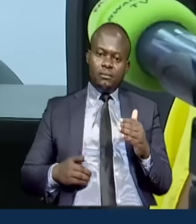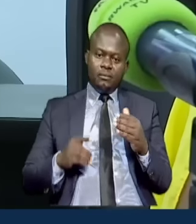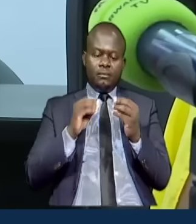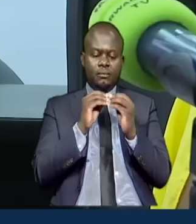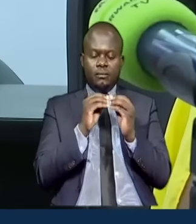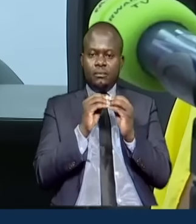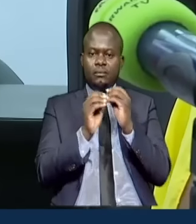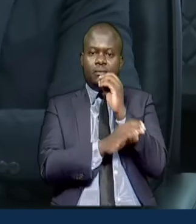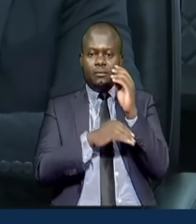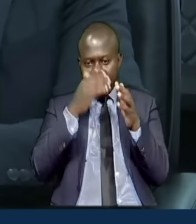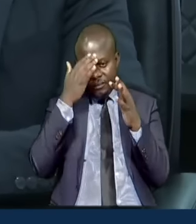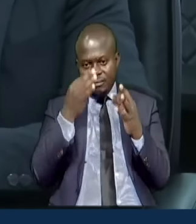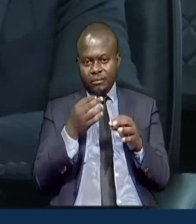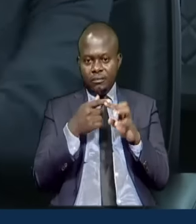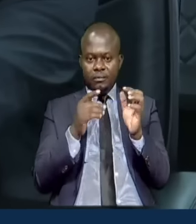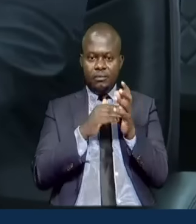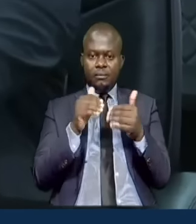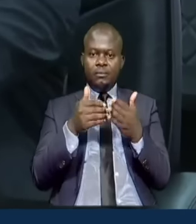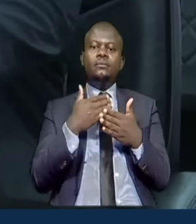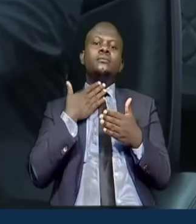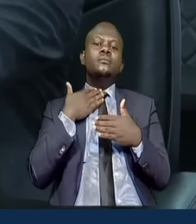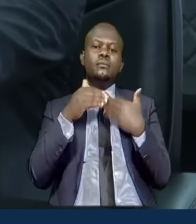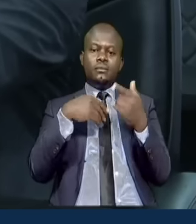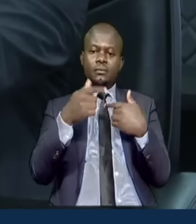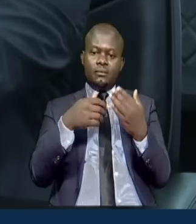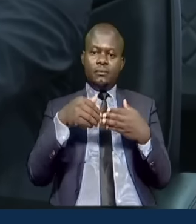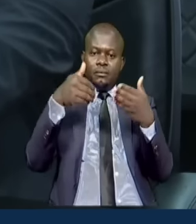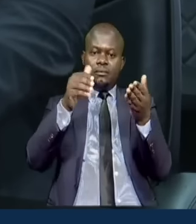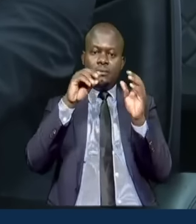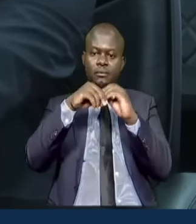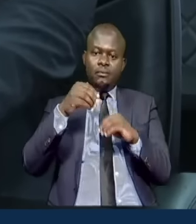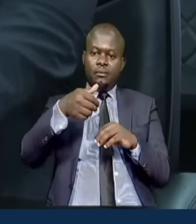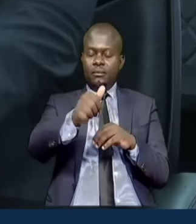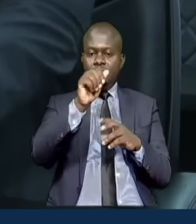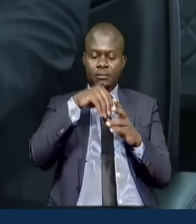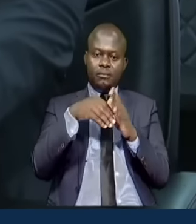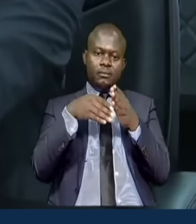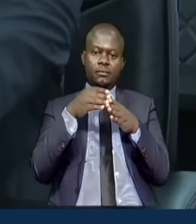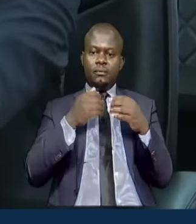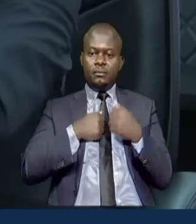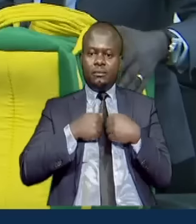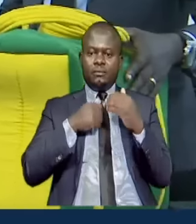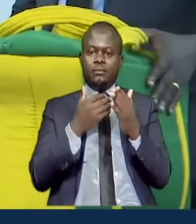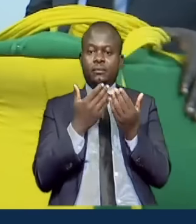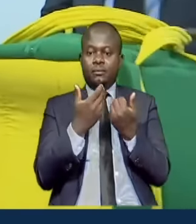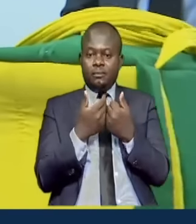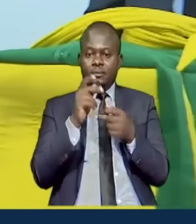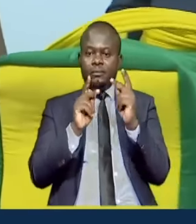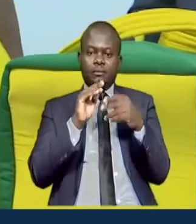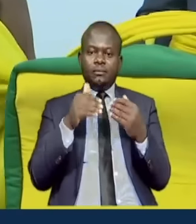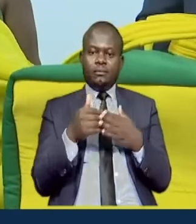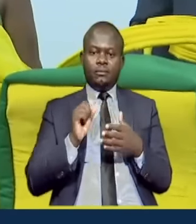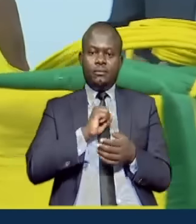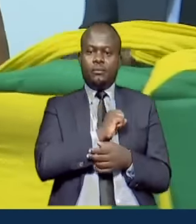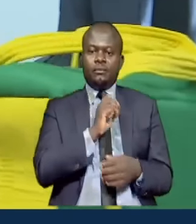y'ubwumvikane igihugu cyahisemo kandi ngo bifuza gukomeza gutanga umusanzu wabo mu kubaka u Rwanda rubereye buri wese